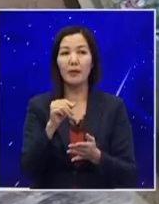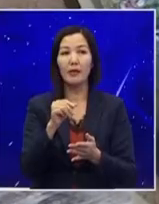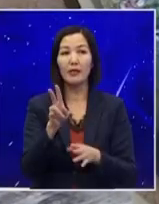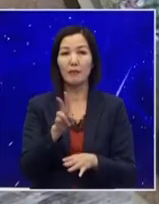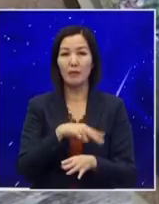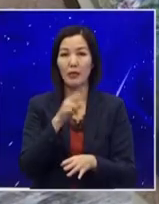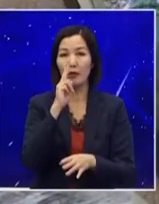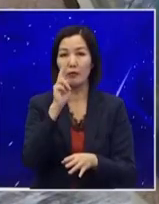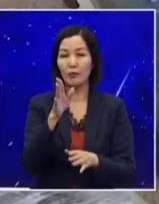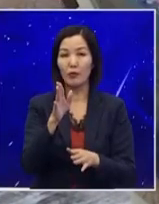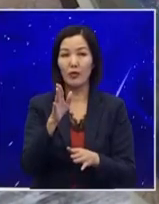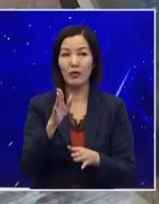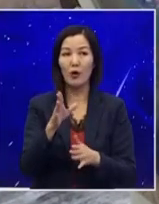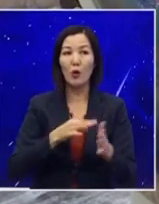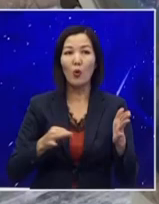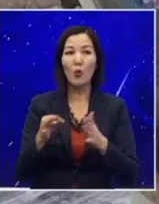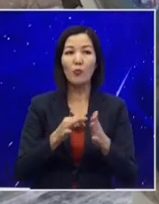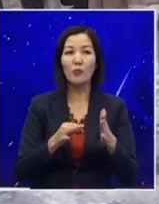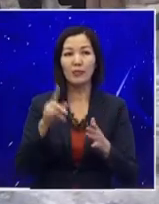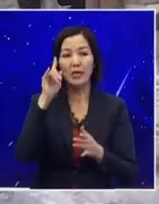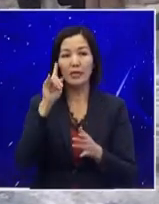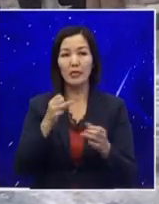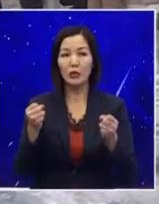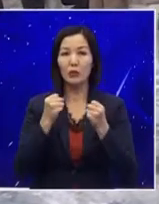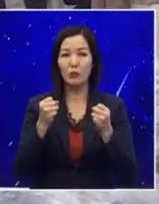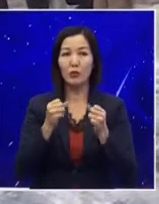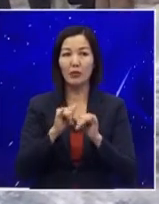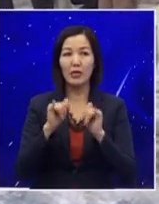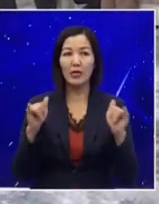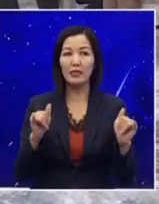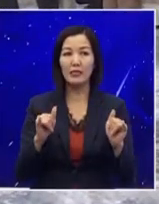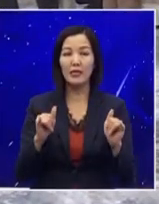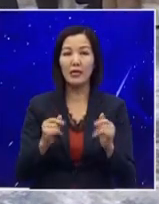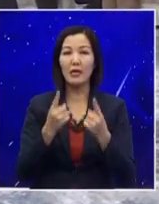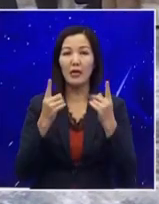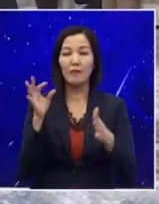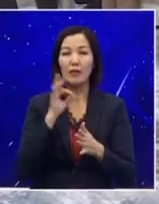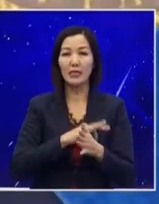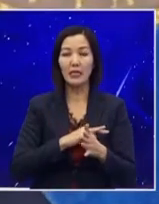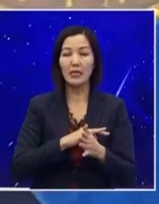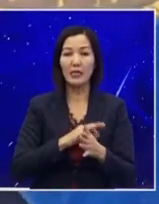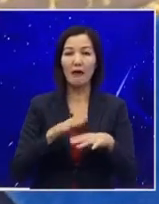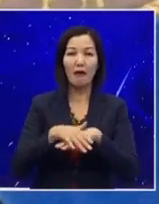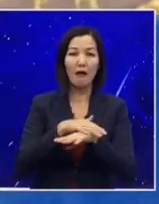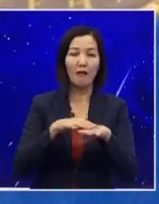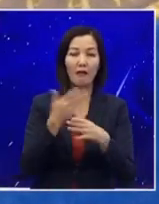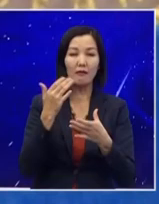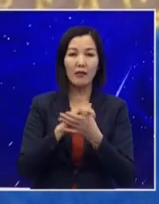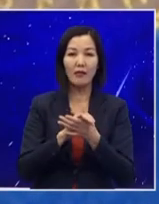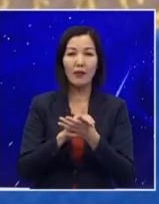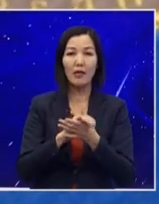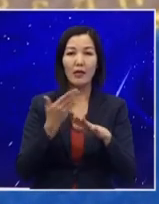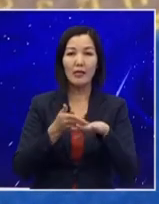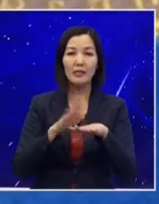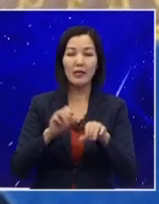жарқырап жүретін болады. Ол облыс қана емес, еліміздің спорт саласына еңбек сіңірген азамат ретінде көпке танымал. Әйгілі зілтемірші